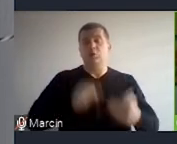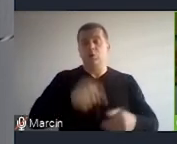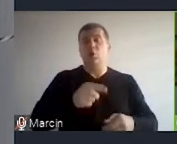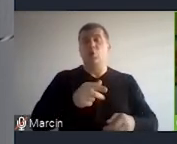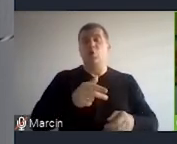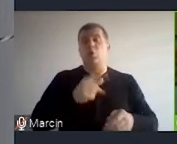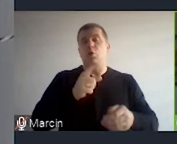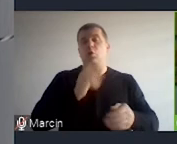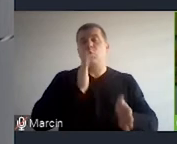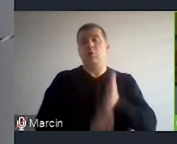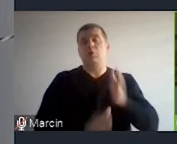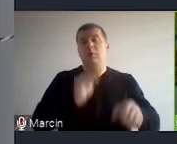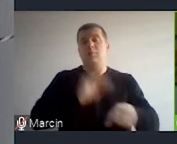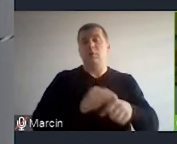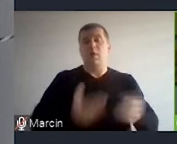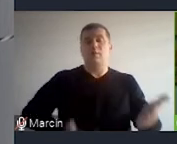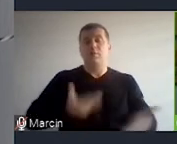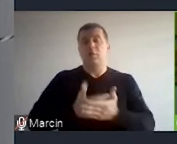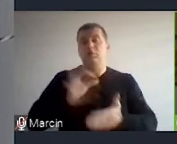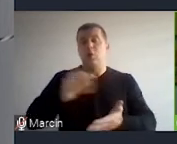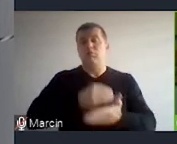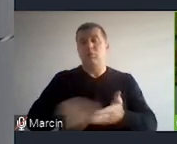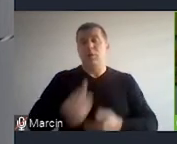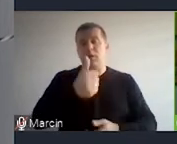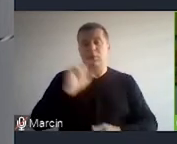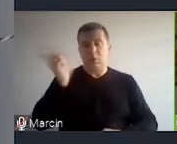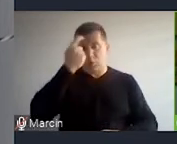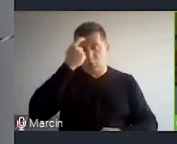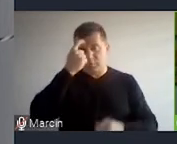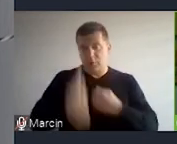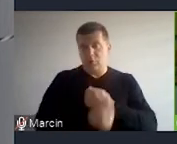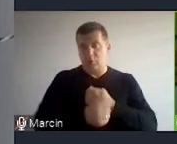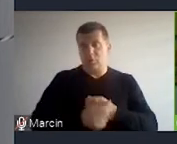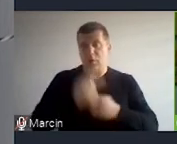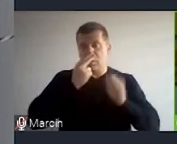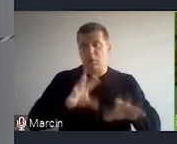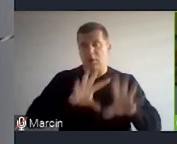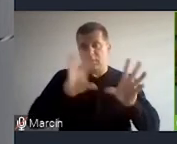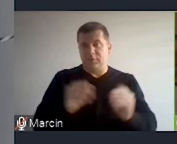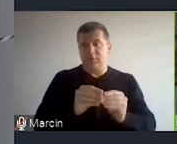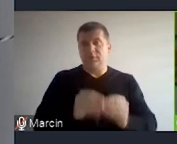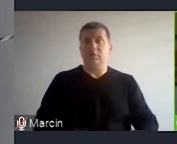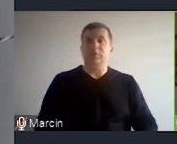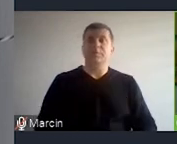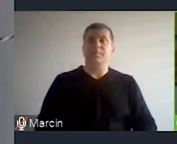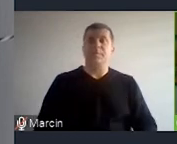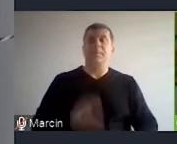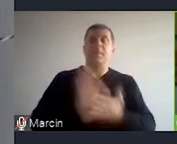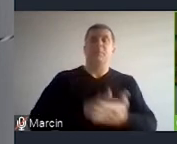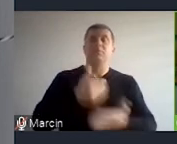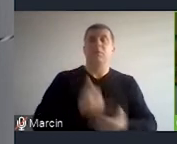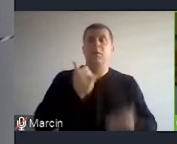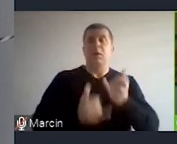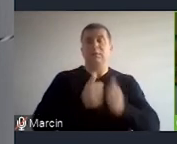uproszczoną metodę. Do wniosku o płatność jeden główny dokument, który pokaże wszystko. Na przykład,